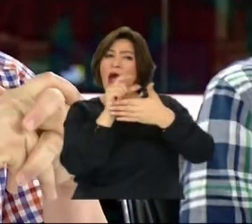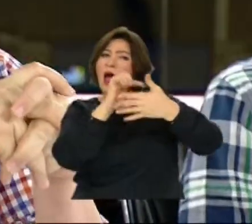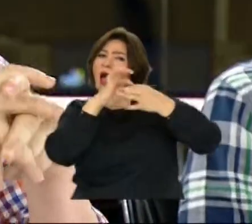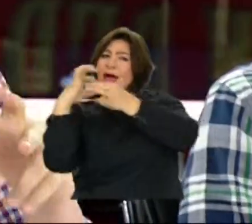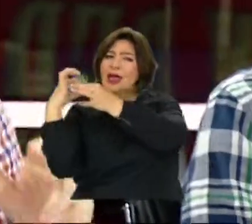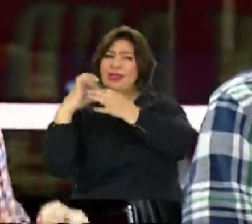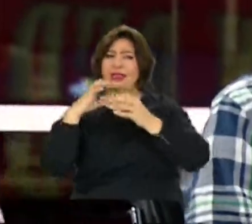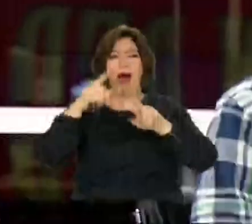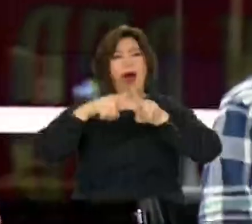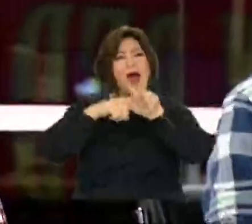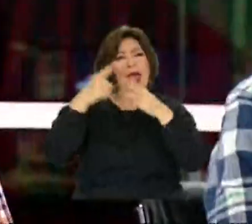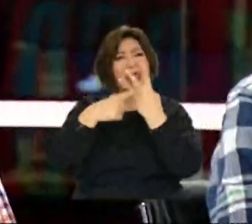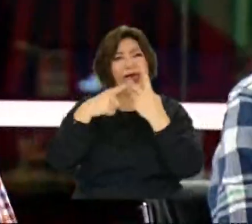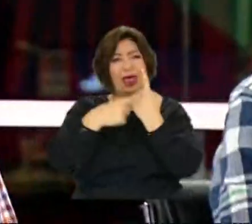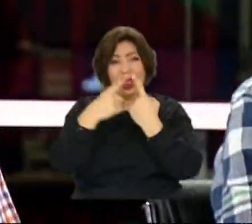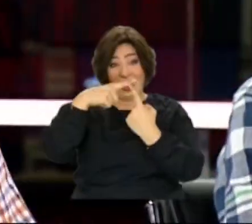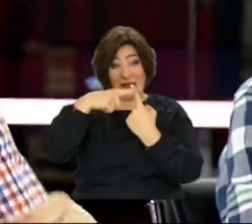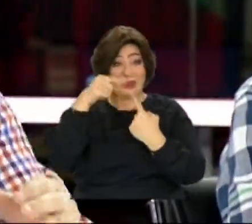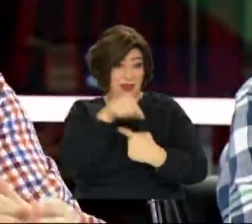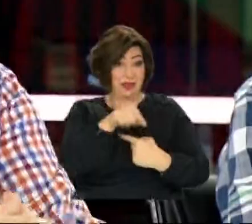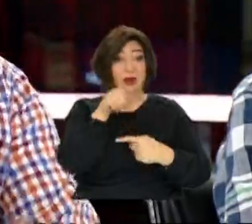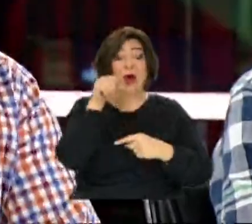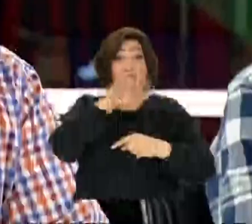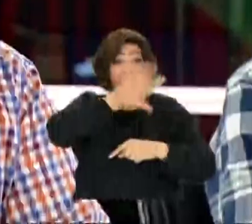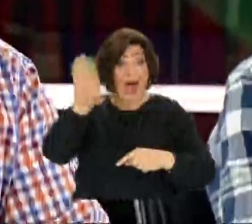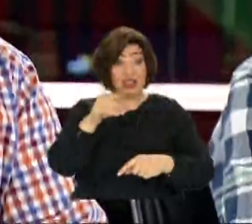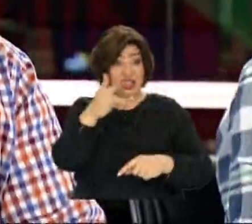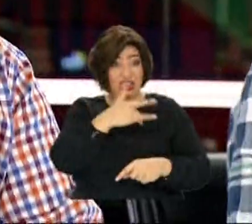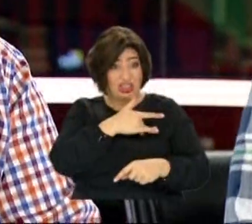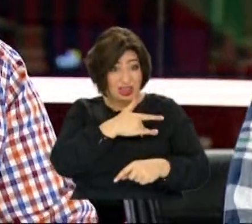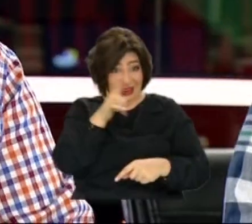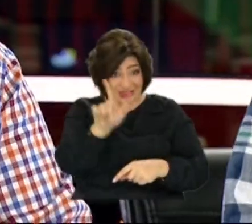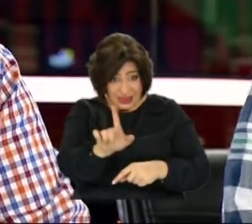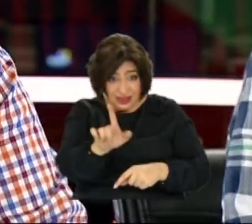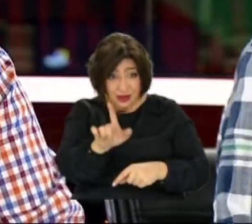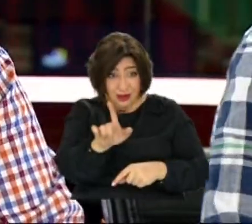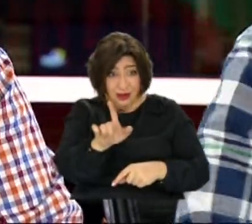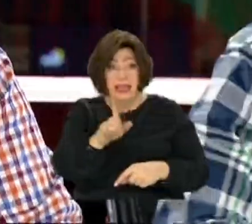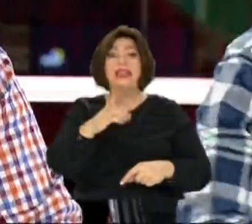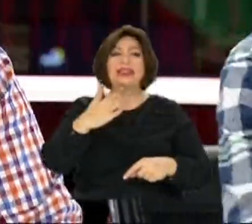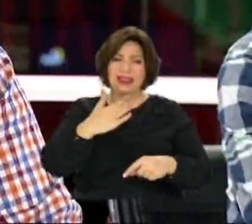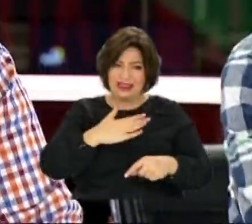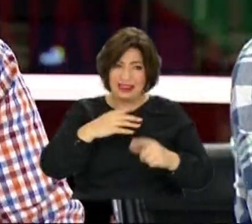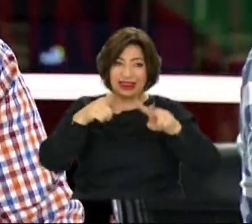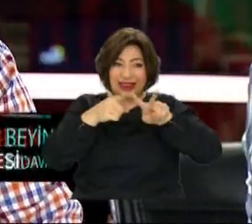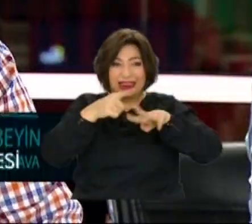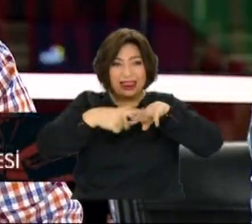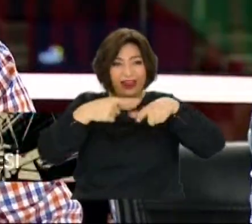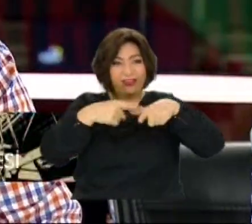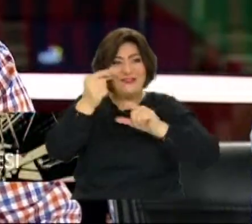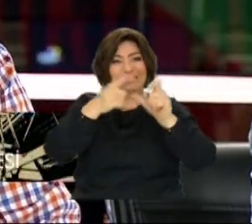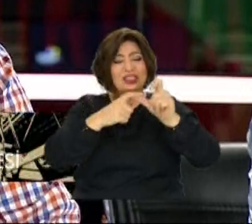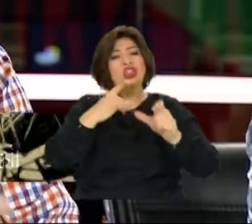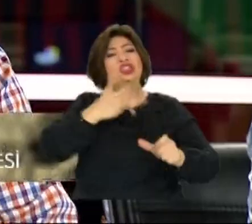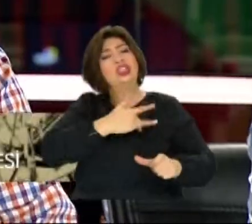Her can ölümü tadacaktır diye, ama Kur'an bu ölüm sürecini... Her can mı, her canlı mı? Nefisi yani canlı diye de anlayabiliriz, can diye de anlayabiliriz.